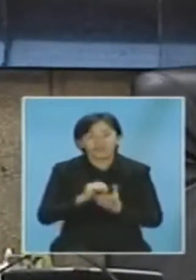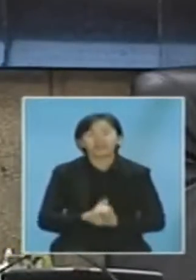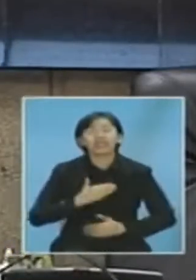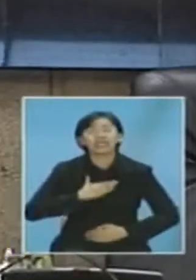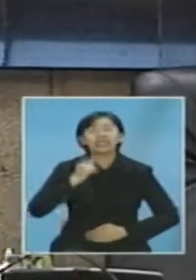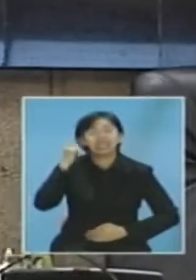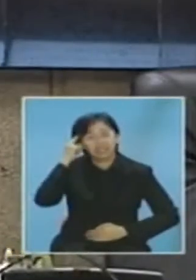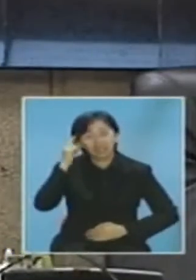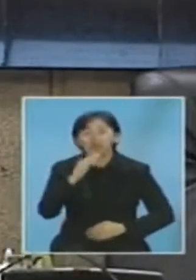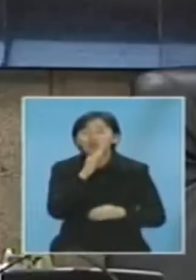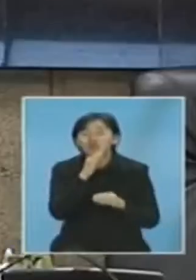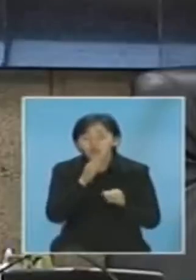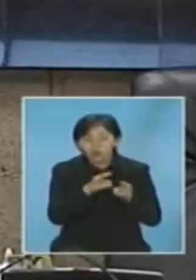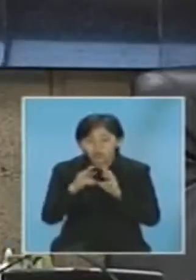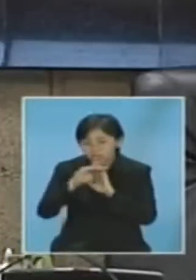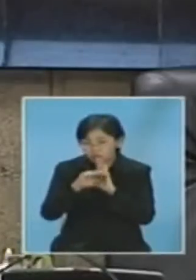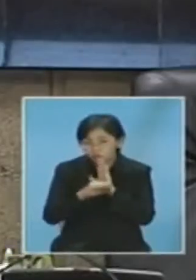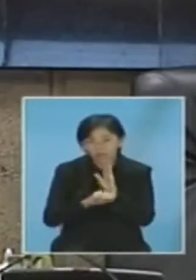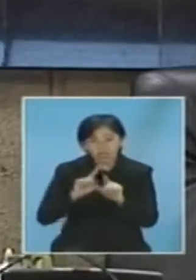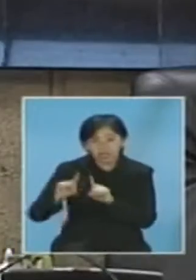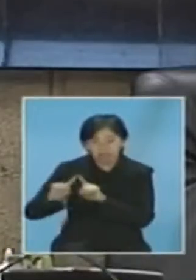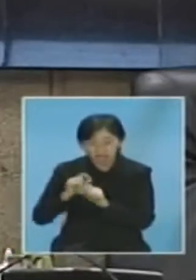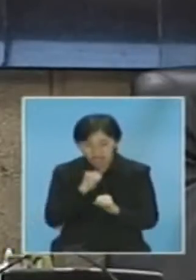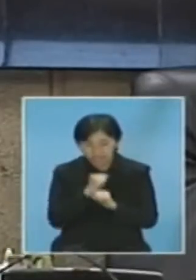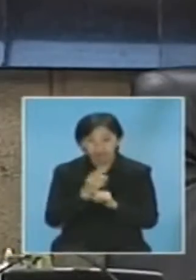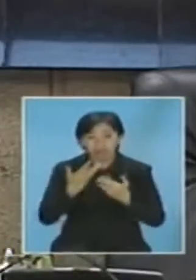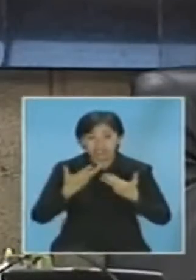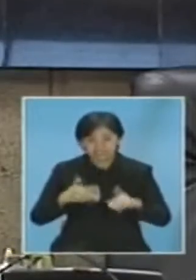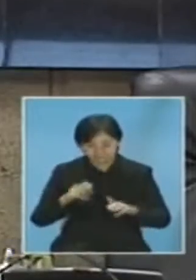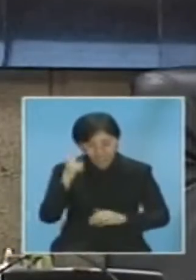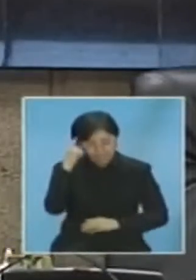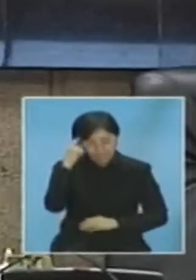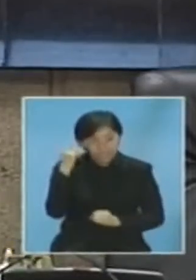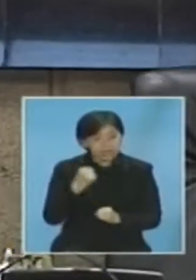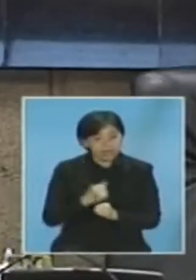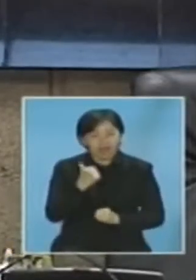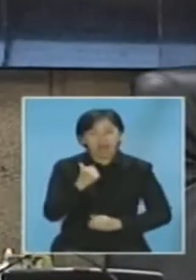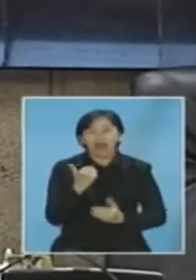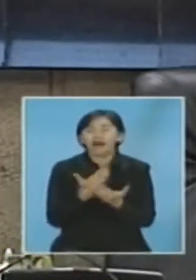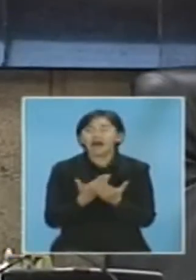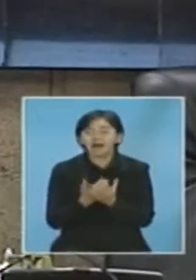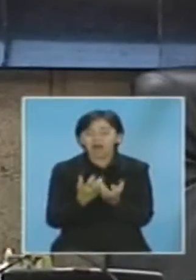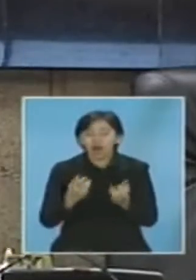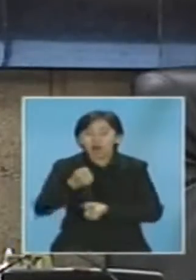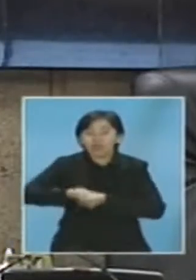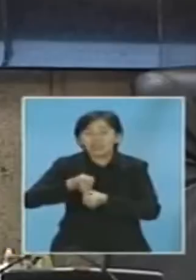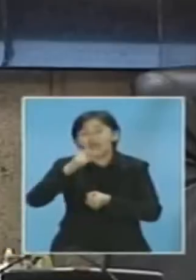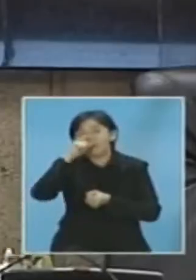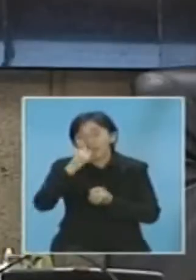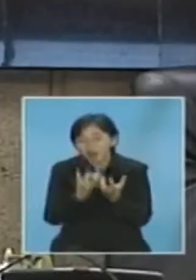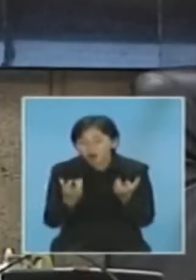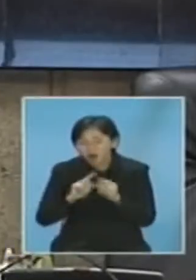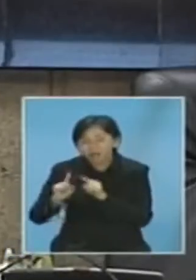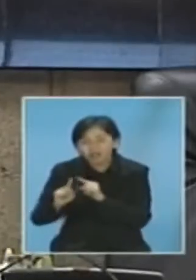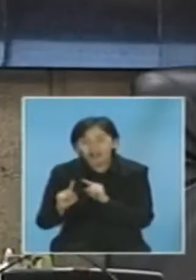าเมื่อมาตรการต่างๆสามารถดำเนินการได้สำเร็จตามที่ตั้งใจแล้ว ราคาสินค้าเกษตรของไทยทั้งระบบก็